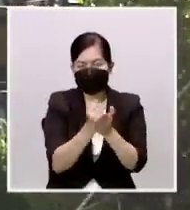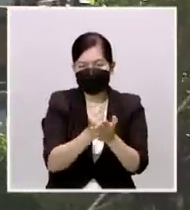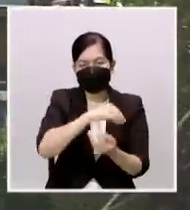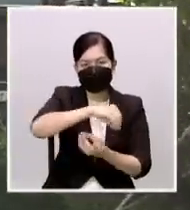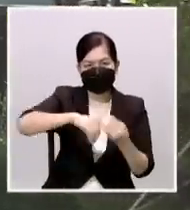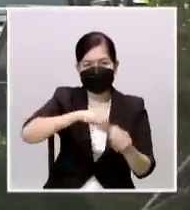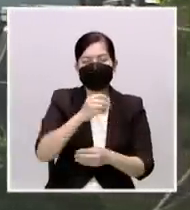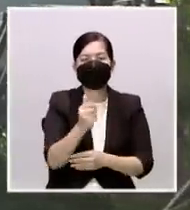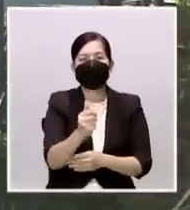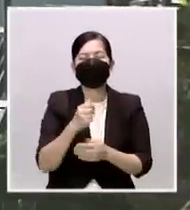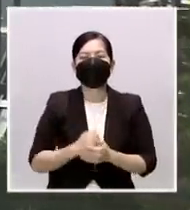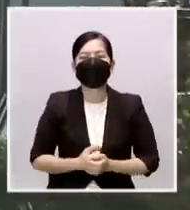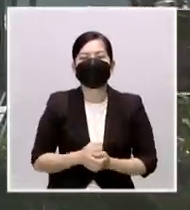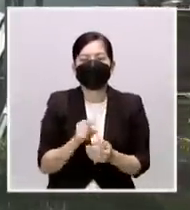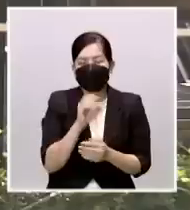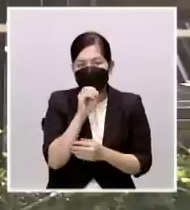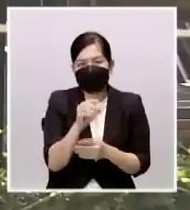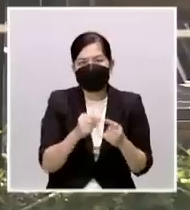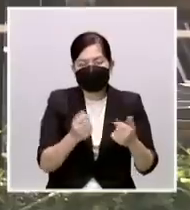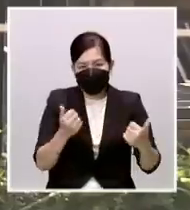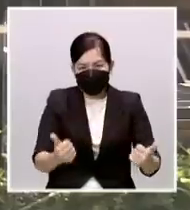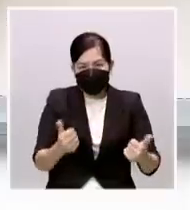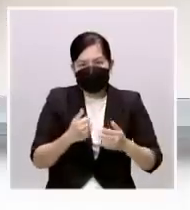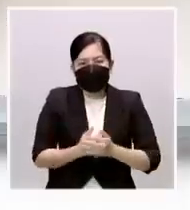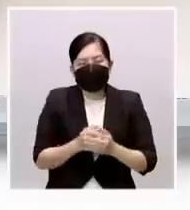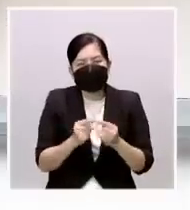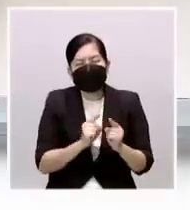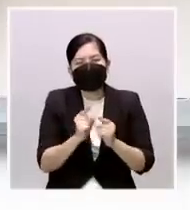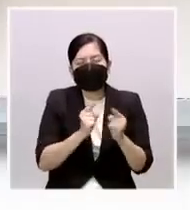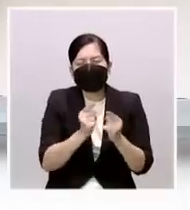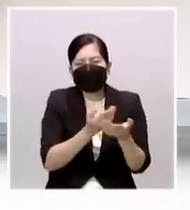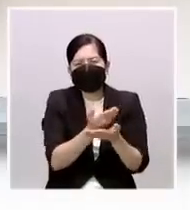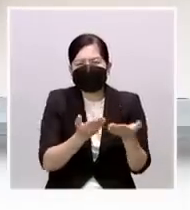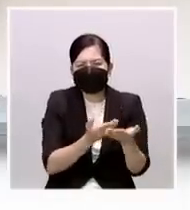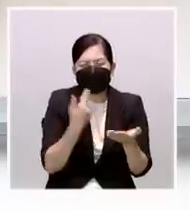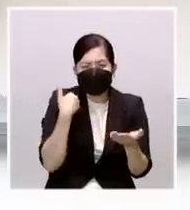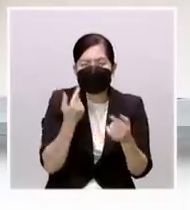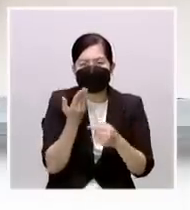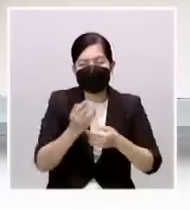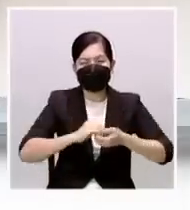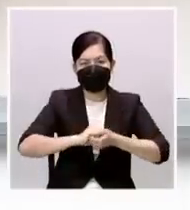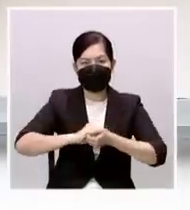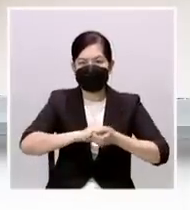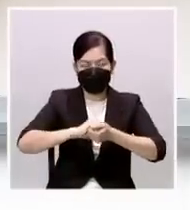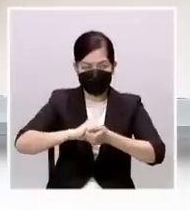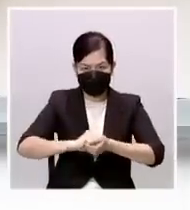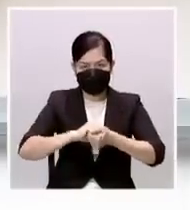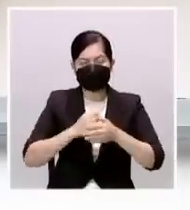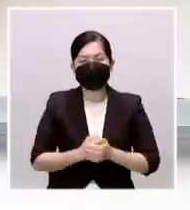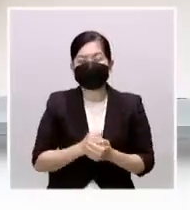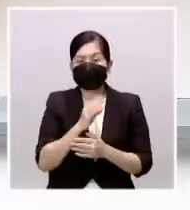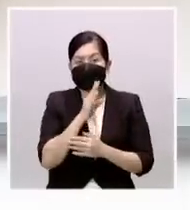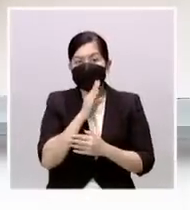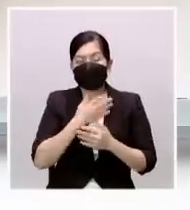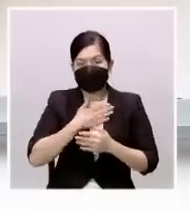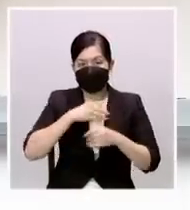นะคะให้งดการเคลื่อนย้ายออกนอกพื้นที่แต่ว่าอาจจะเป็นการสั่งห้ามเลยไม่ได้เป็นการขอความร่วมมือเพราะสุดท้ายแล้วเนี่ยถ้าคุณอยู่